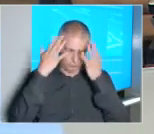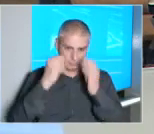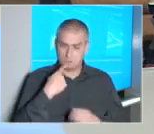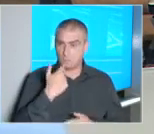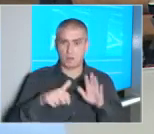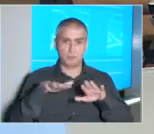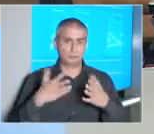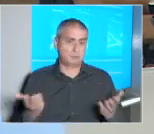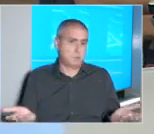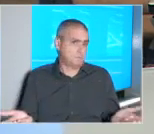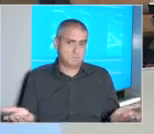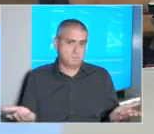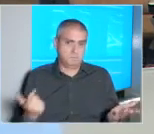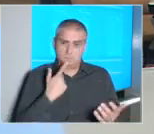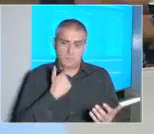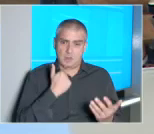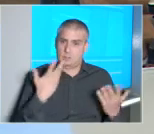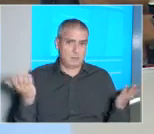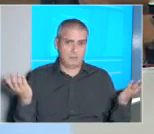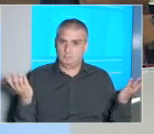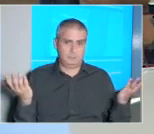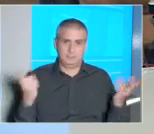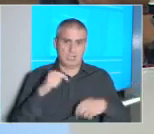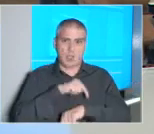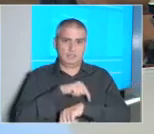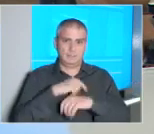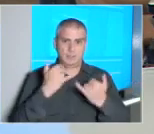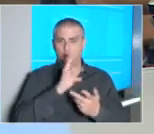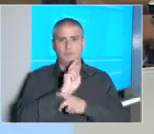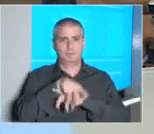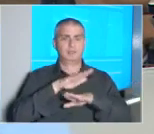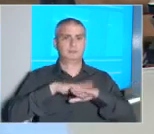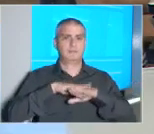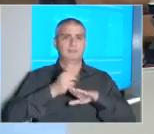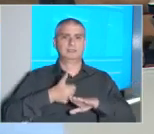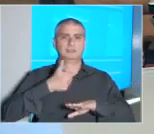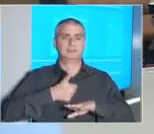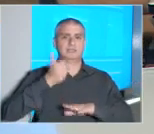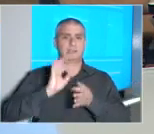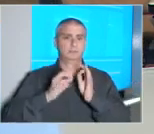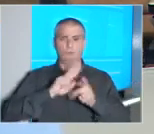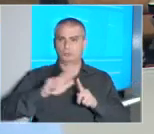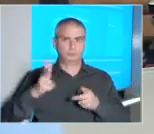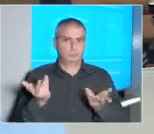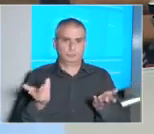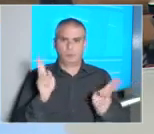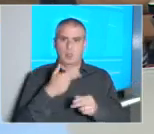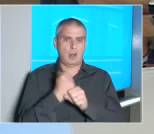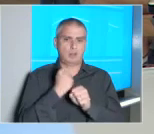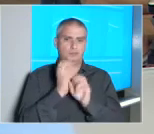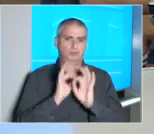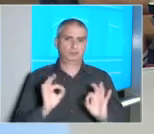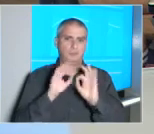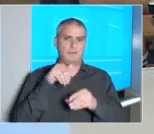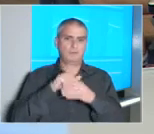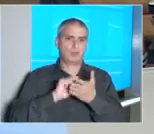שאמר לראש הממשלה בפה מלא, שזה לא הזמן שהוא יכהן כשר המשפטים לשלושה חודשים, הרי ממילא הוא לא יכול לעשות שום